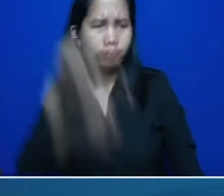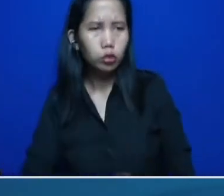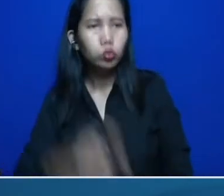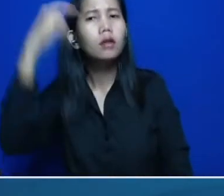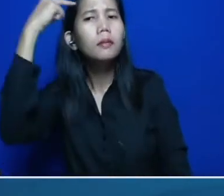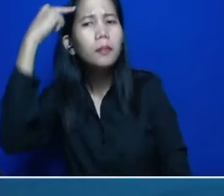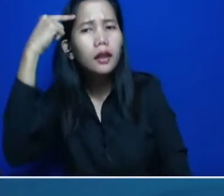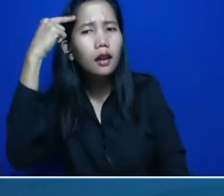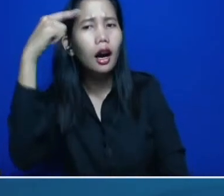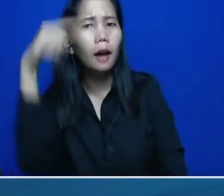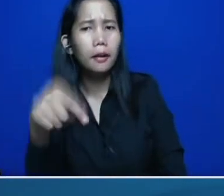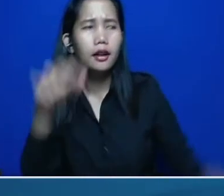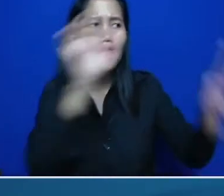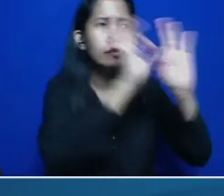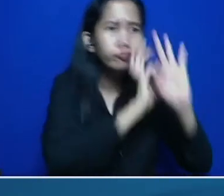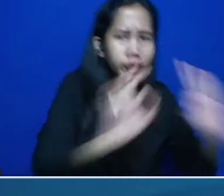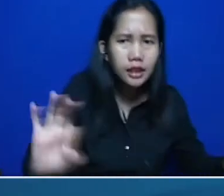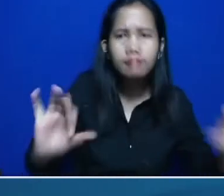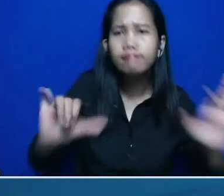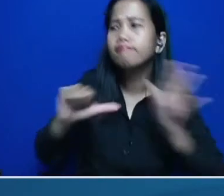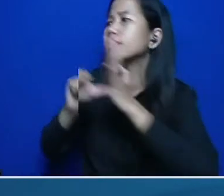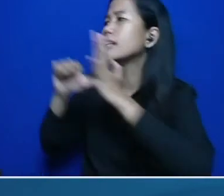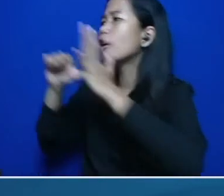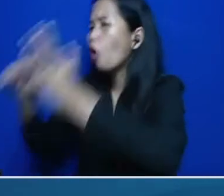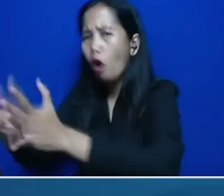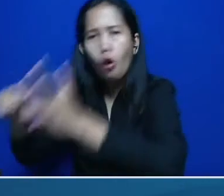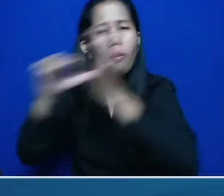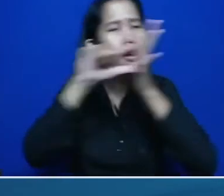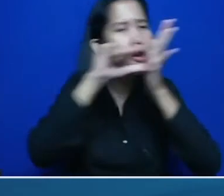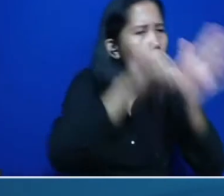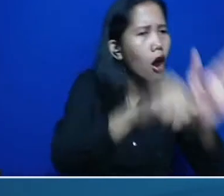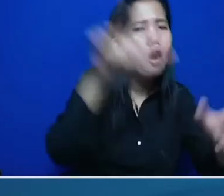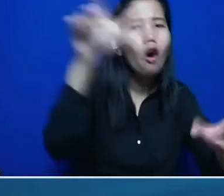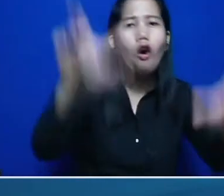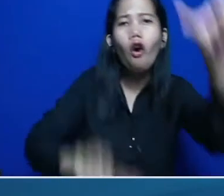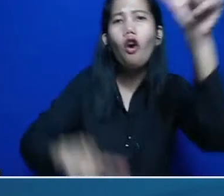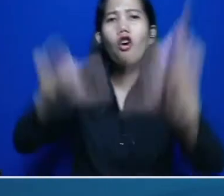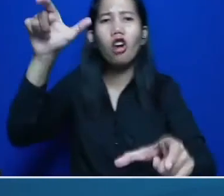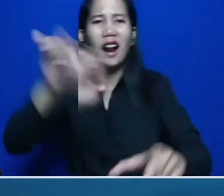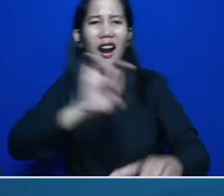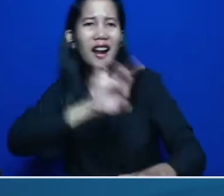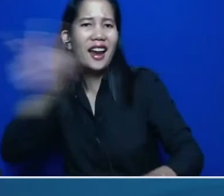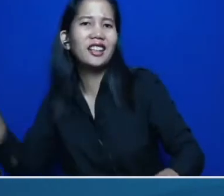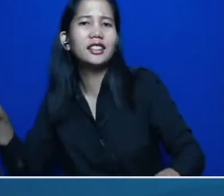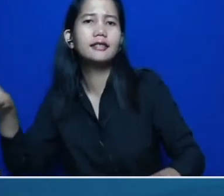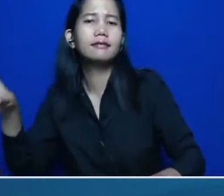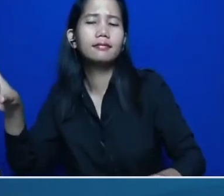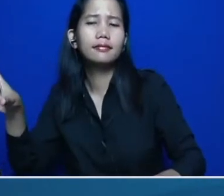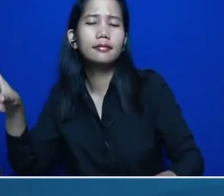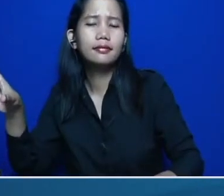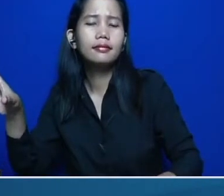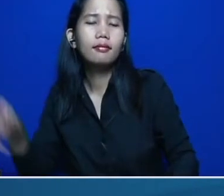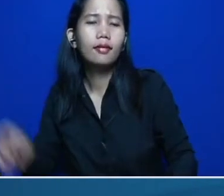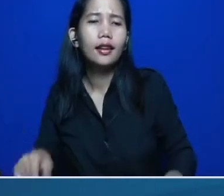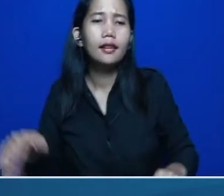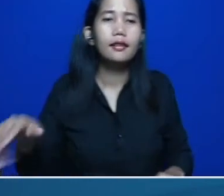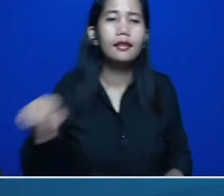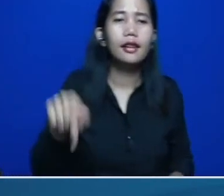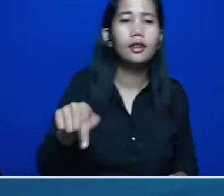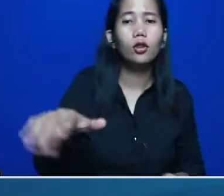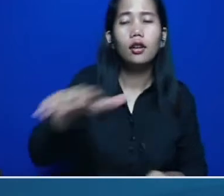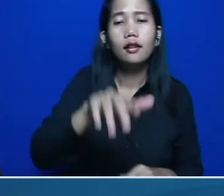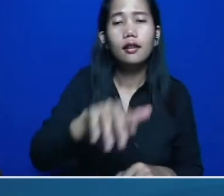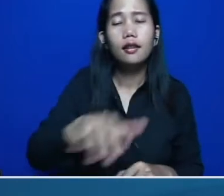Wahyu 5 ayat 10 dan engkau telah membuat mereka menjadi satu kerajaan menjadi imam bagi Allah kita dan mereka akan